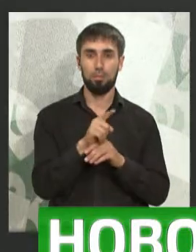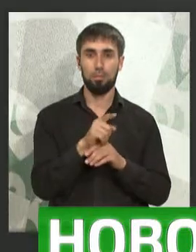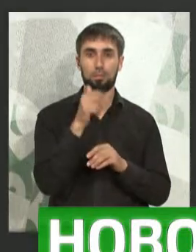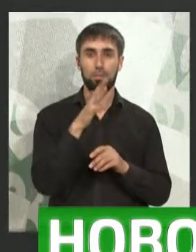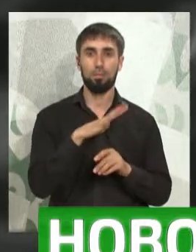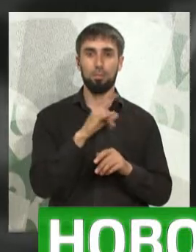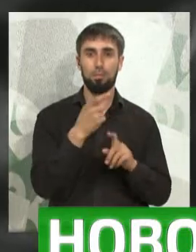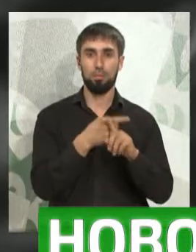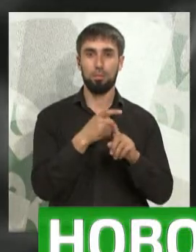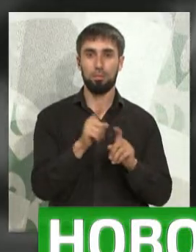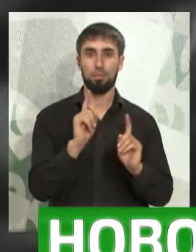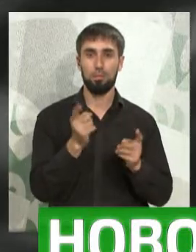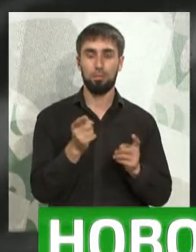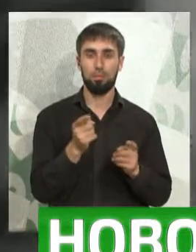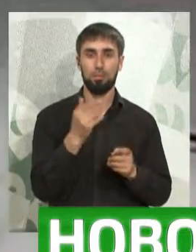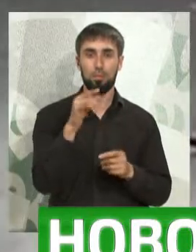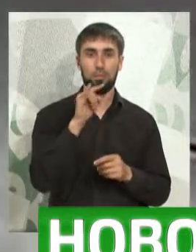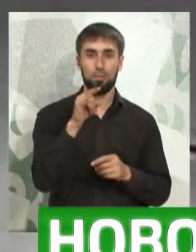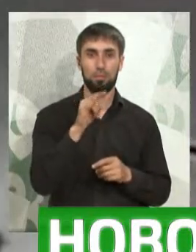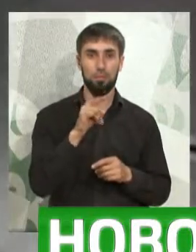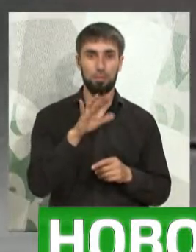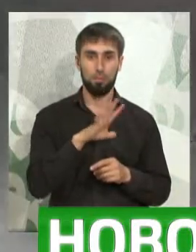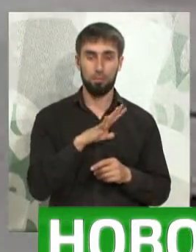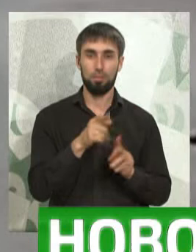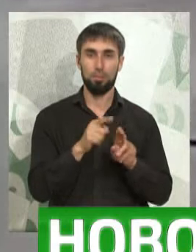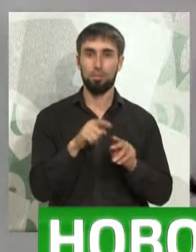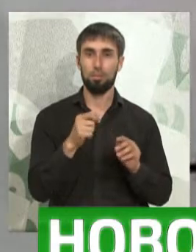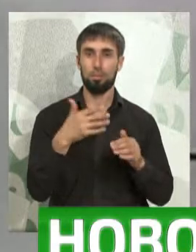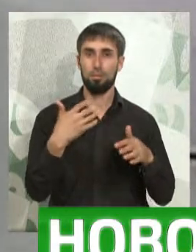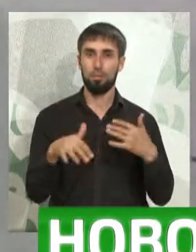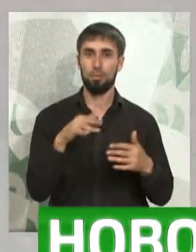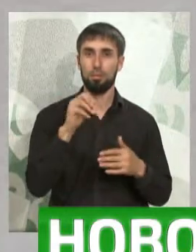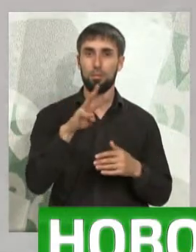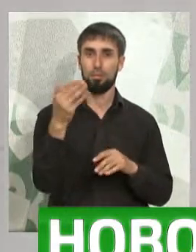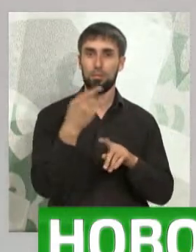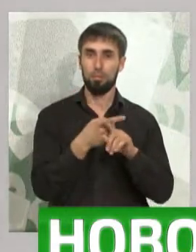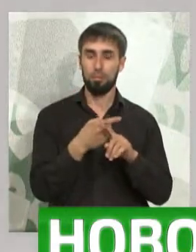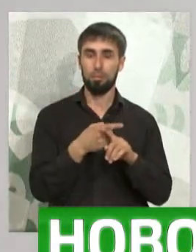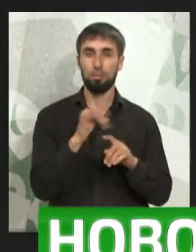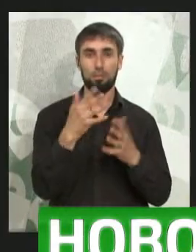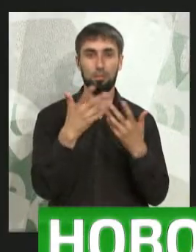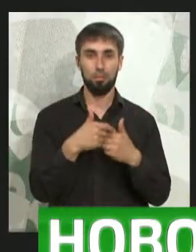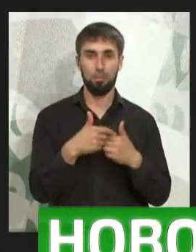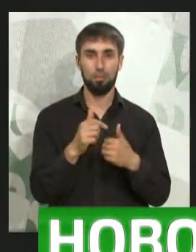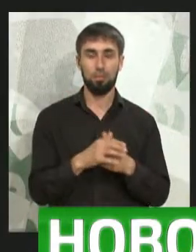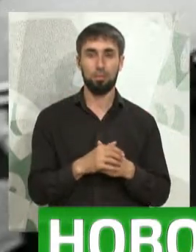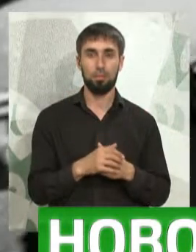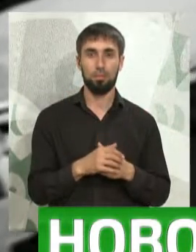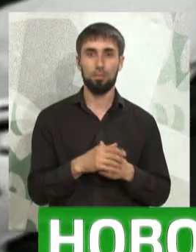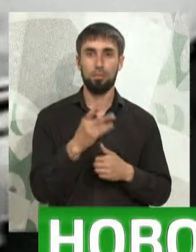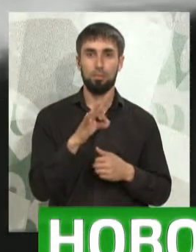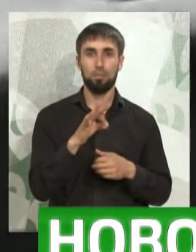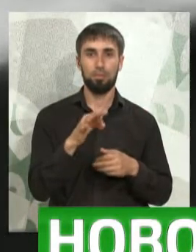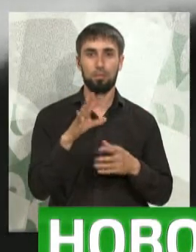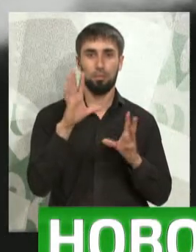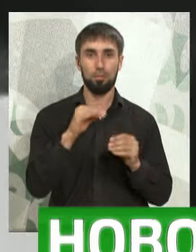захватчиков. Воздушные судна наших соотечественников хоть и уступали в то время противнику по количеству и оснащенности самолетов, но все